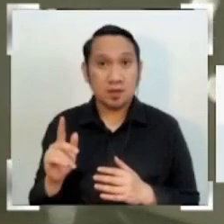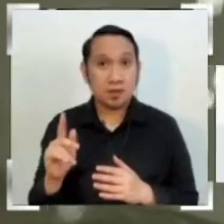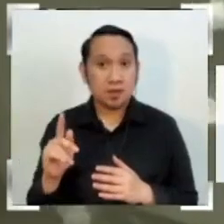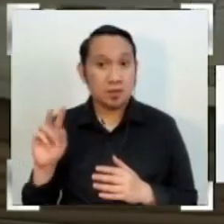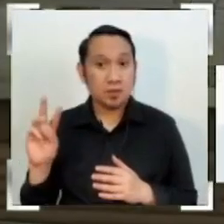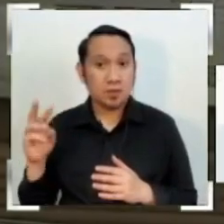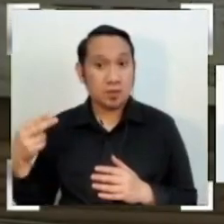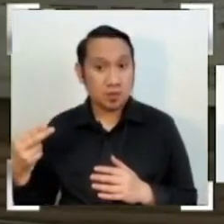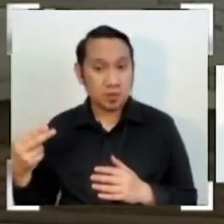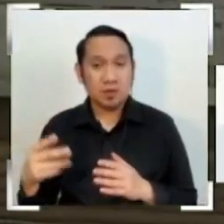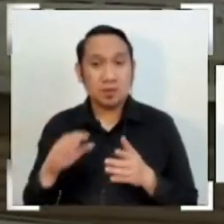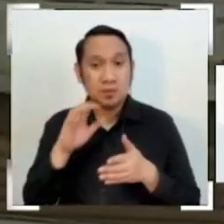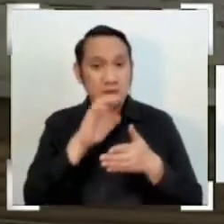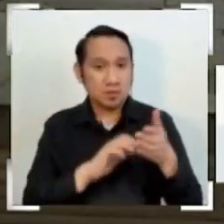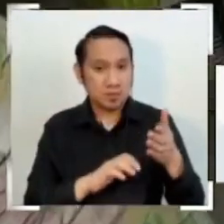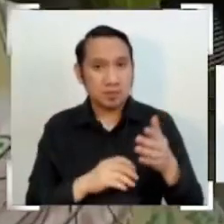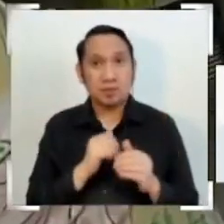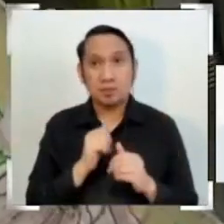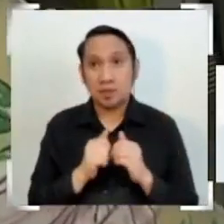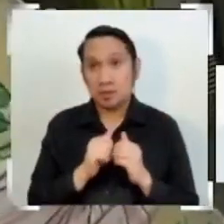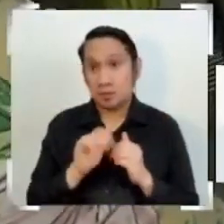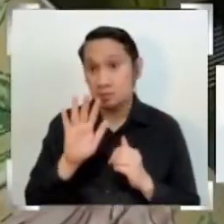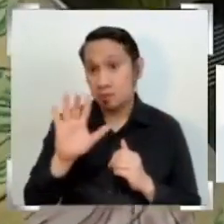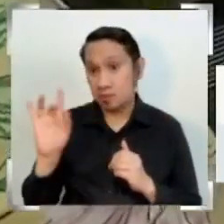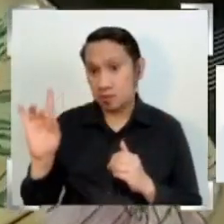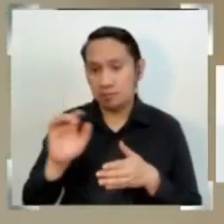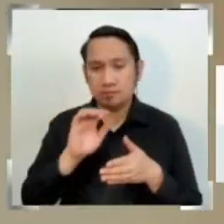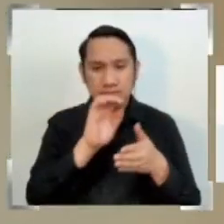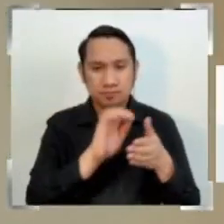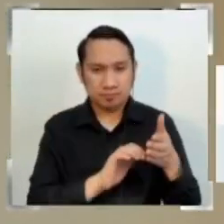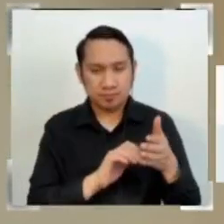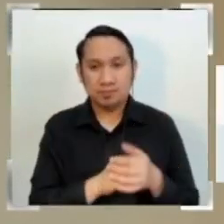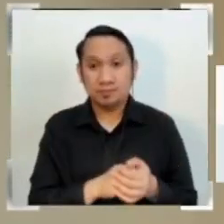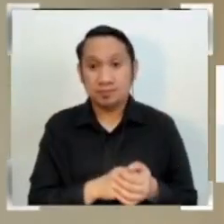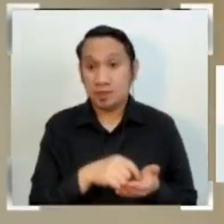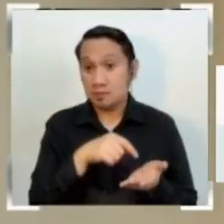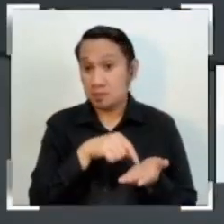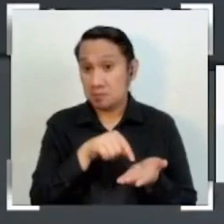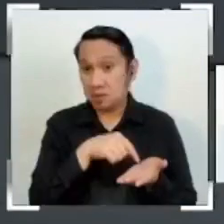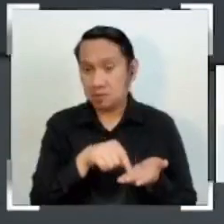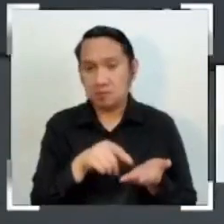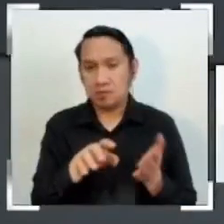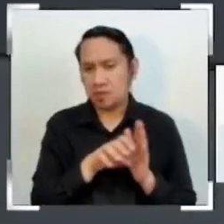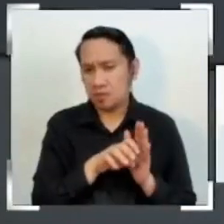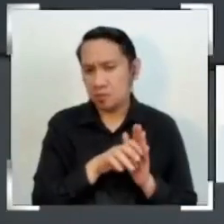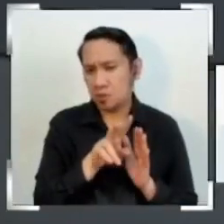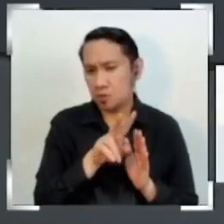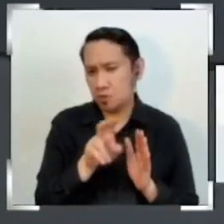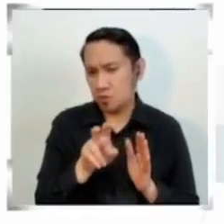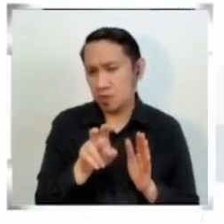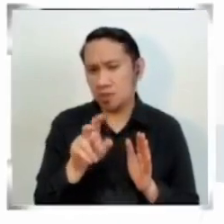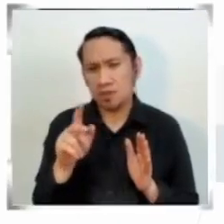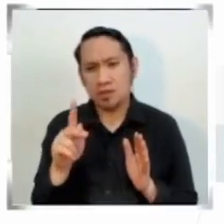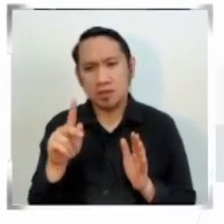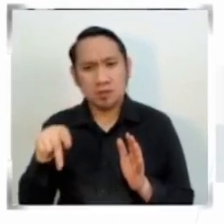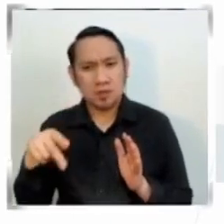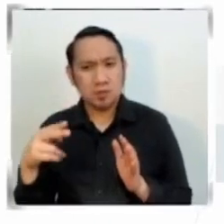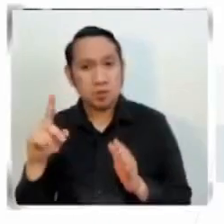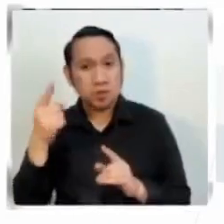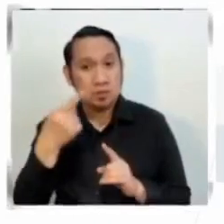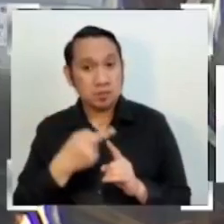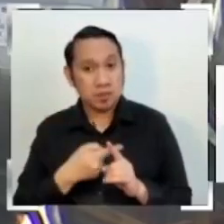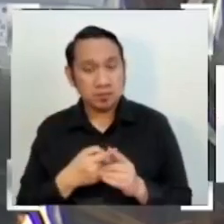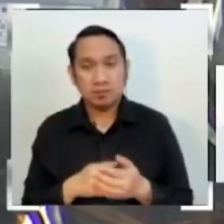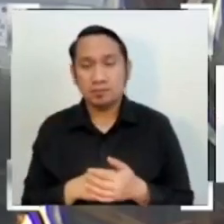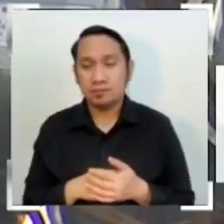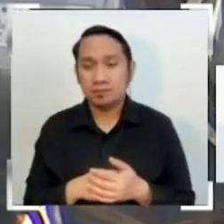Ibig sabihin, 58 pesos ang mababawas sa bayarin ng kumukonsumo ng 200 kilowatt hour sa loob ng isang buwan. Ikalawang sunod